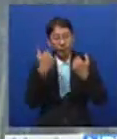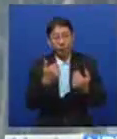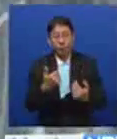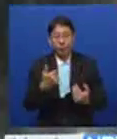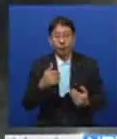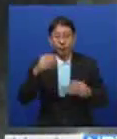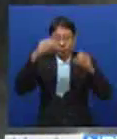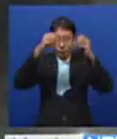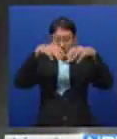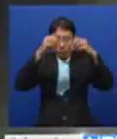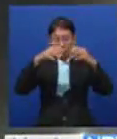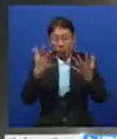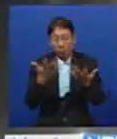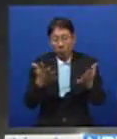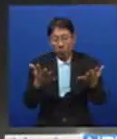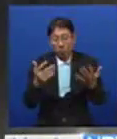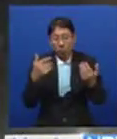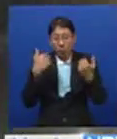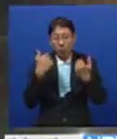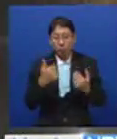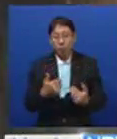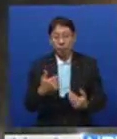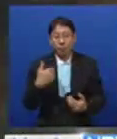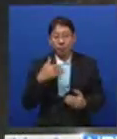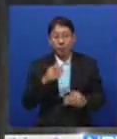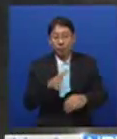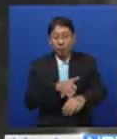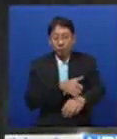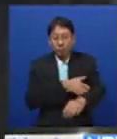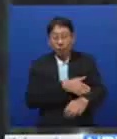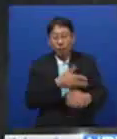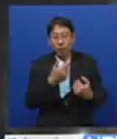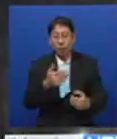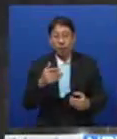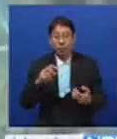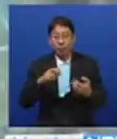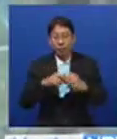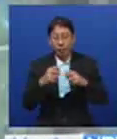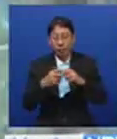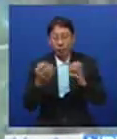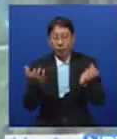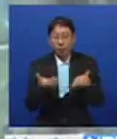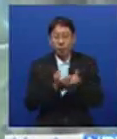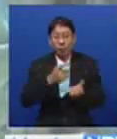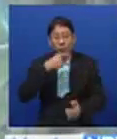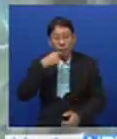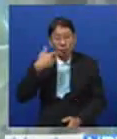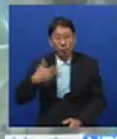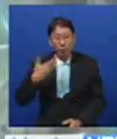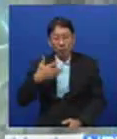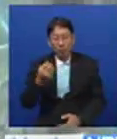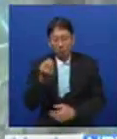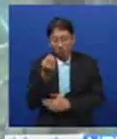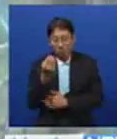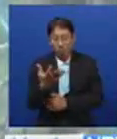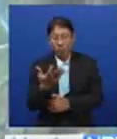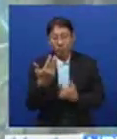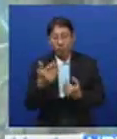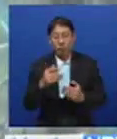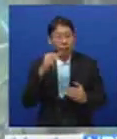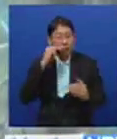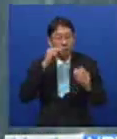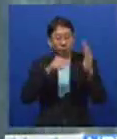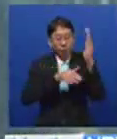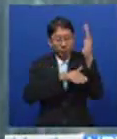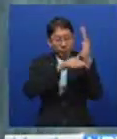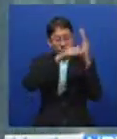าวะฝนทิ้งช่วงในพื้นที่อำเภอสวรรคโลกเป็นเวลานานส่งผลทำให้สถานการณ์ภัยแล้งนั้นรุนแรงขึ้นระดับน้ำ